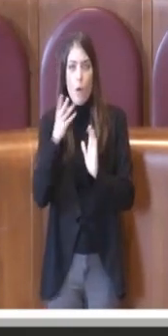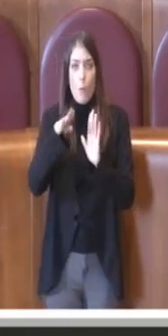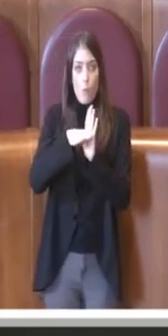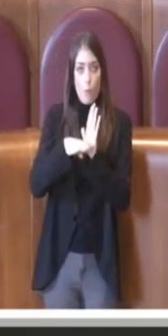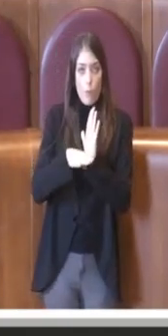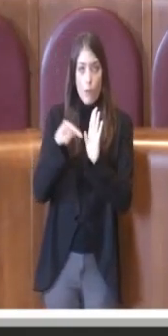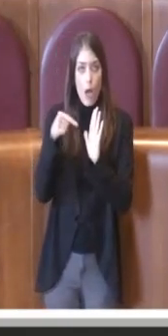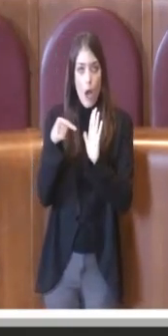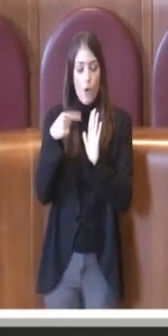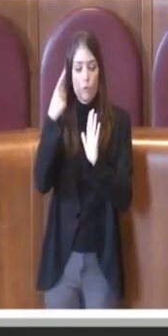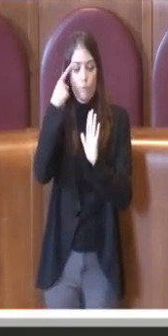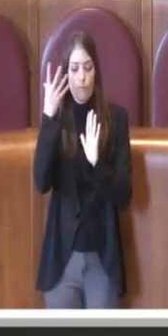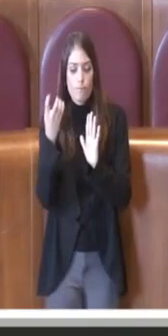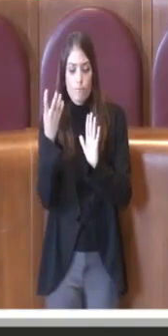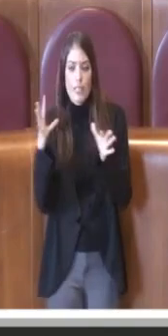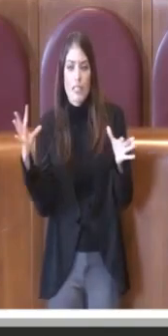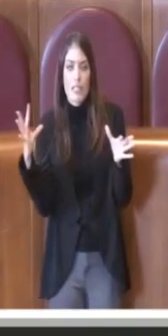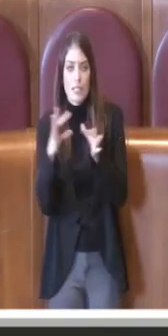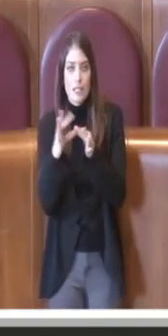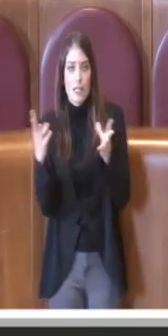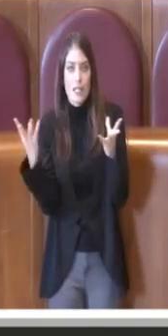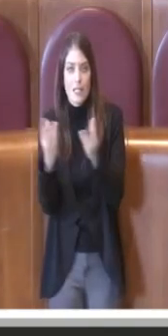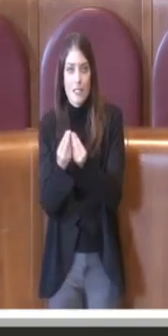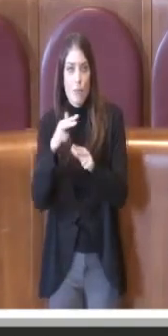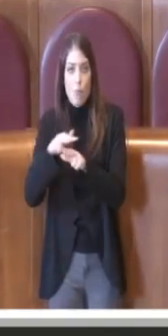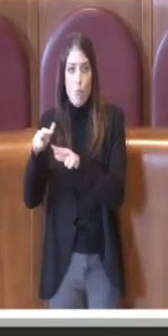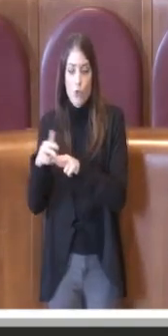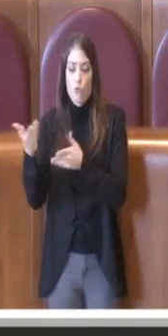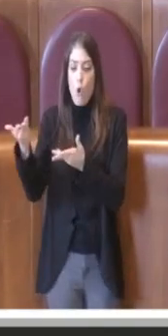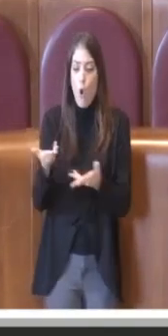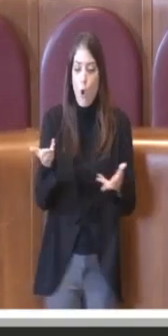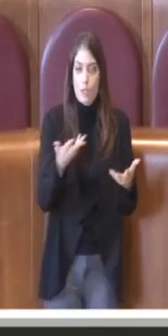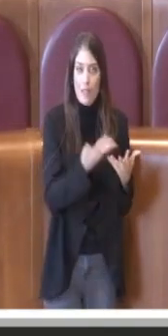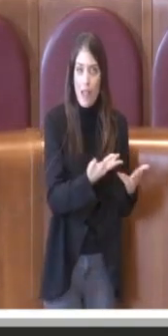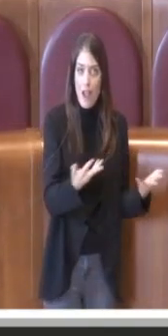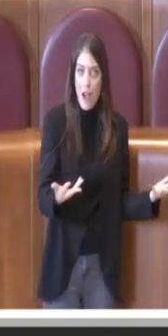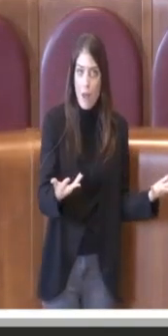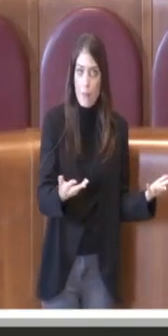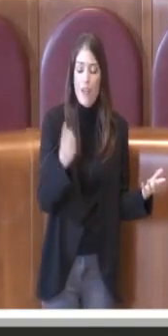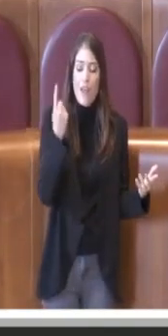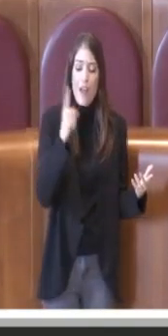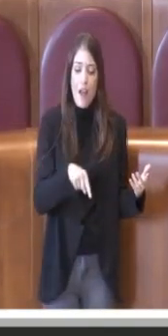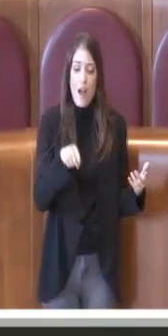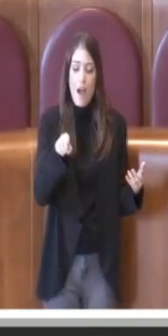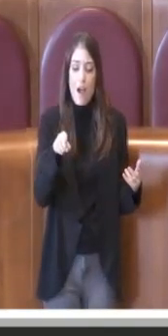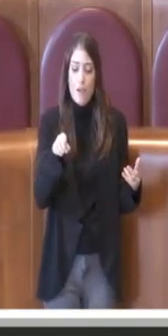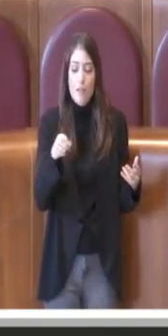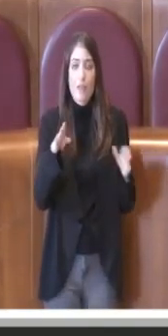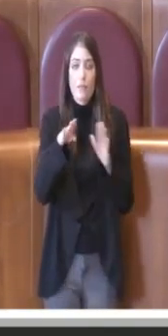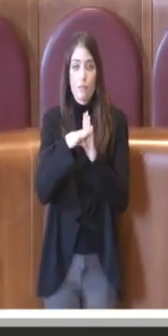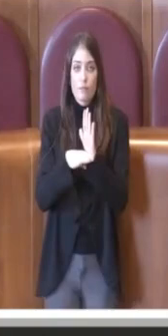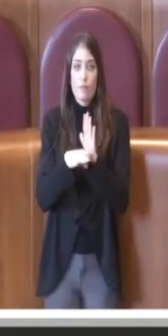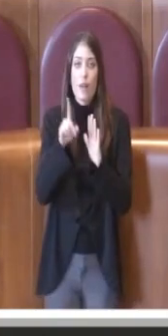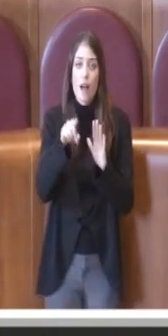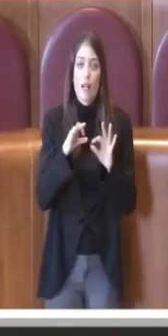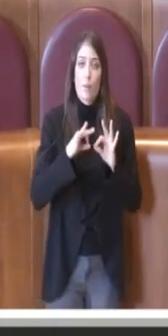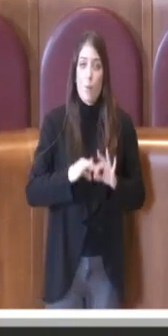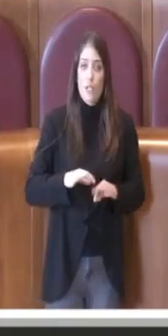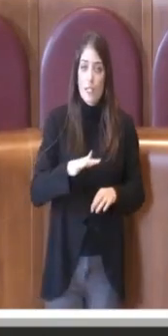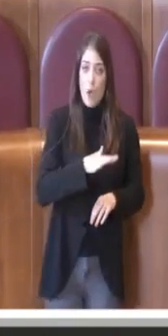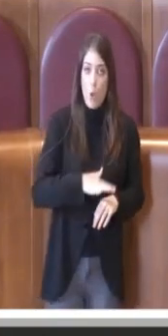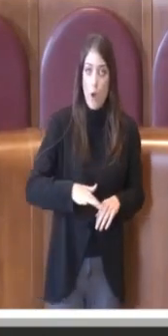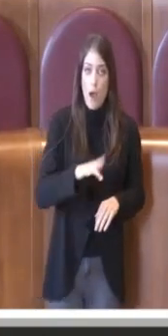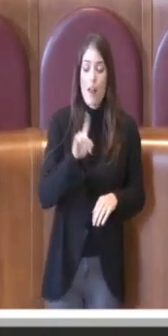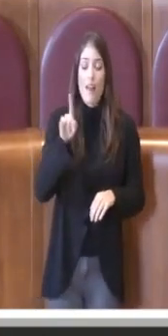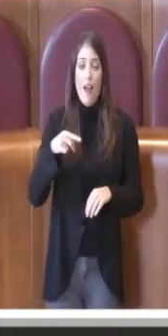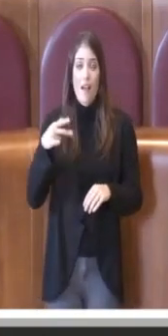di concerto con i municipi che ospitano i campi e vede il pieno coinvolgimento sia della polizia locale che delle